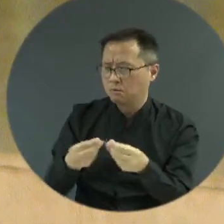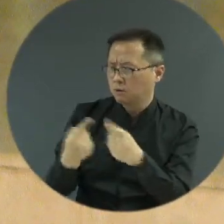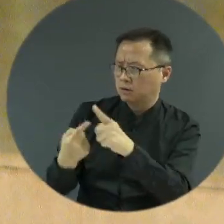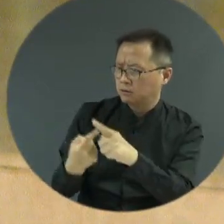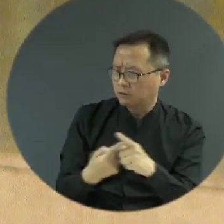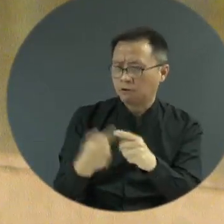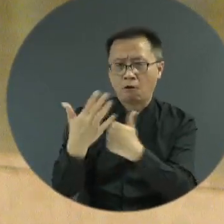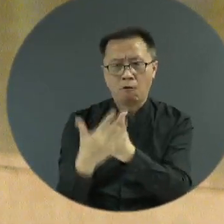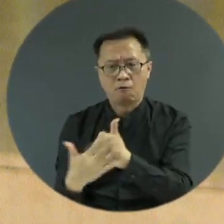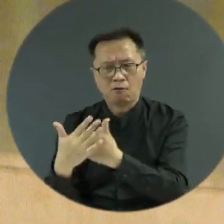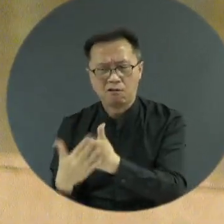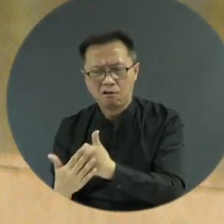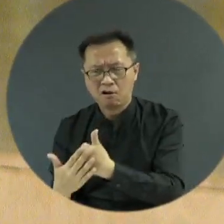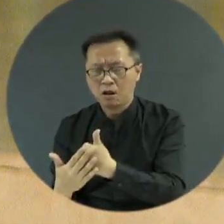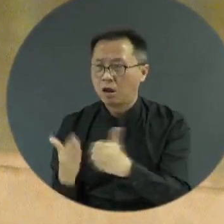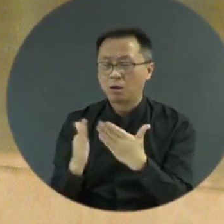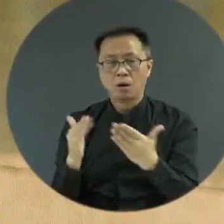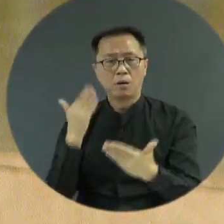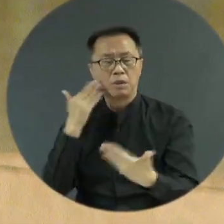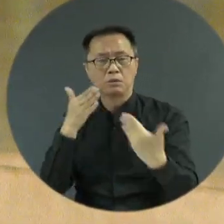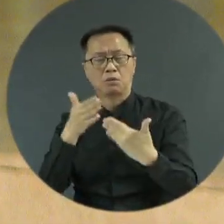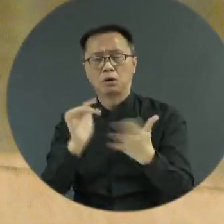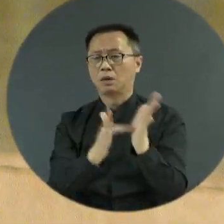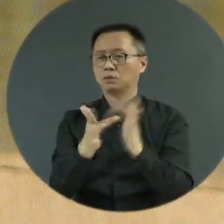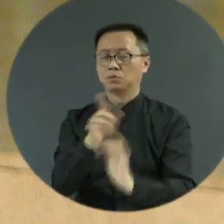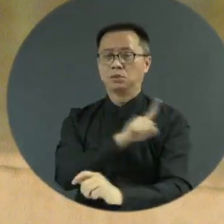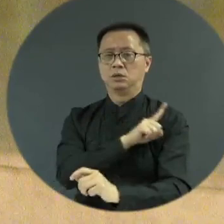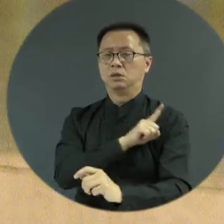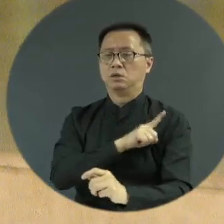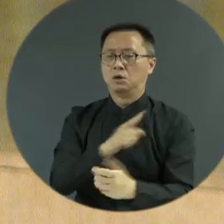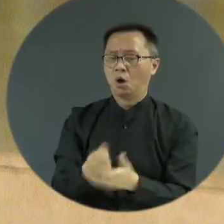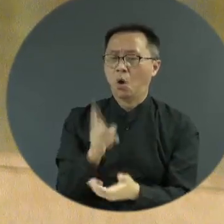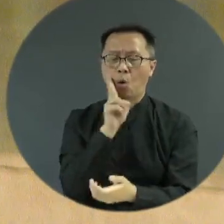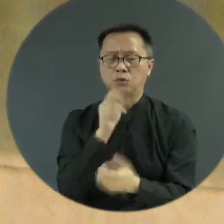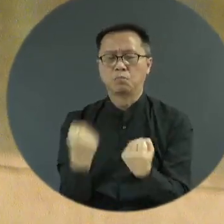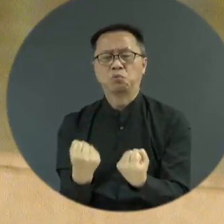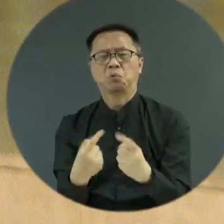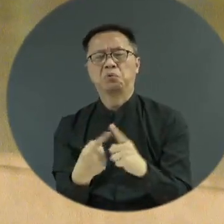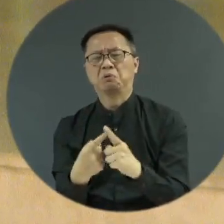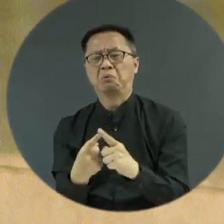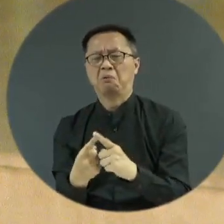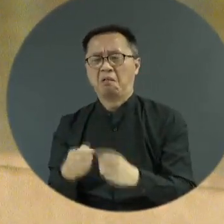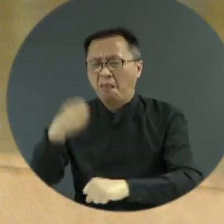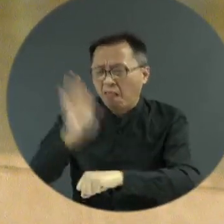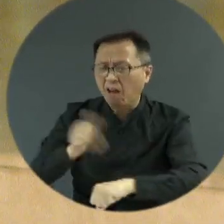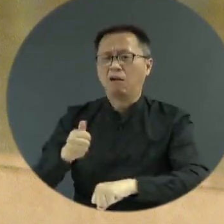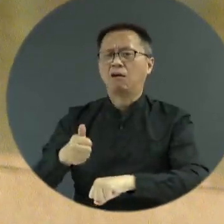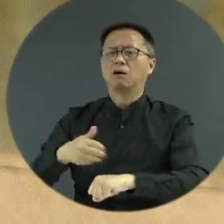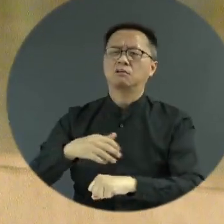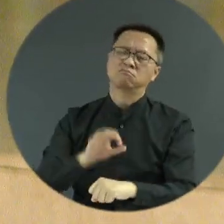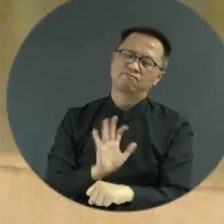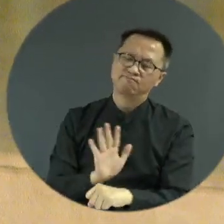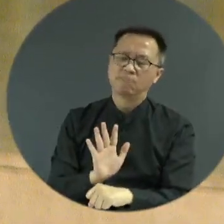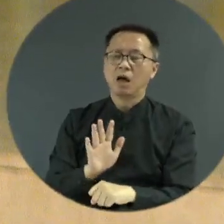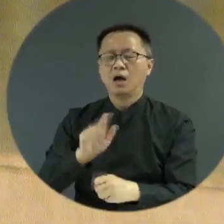安慰。面对耶稣，他相似好像一个普通人，而不是超人，因此可以